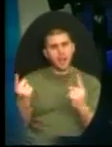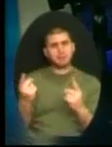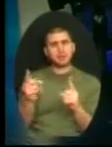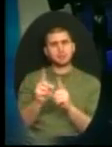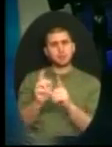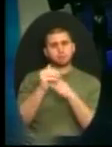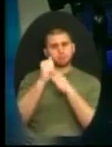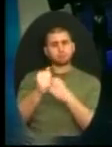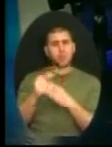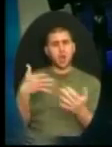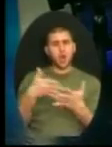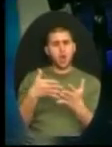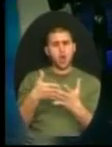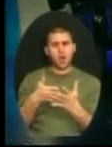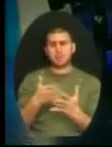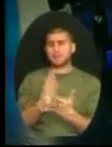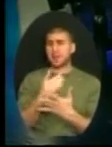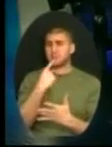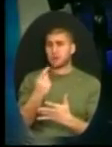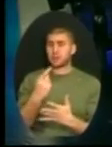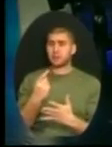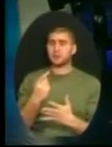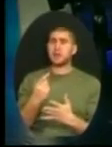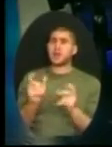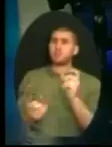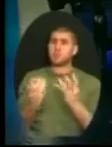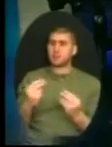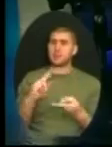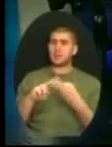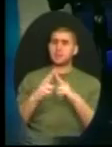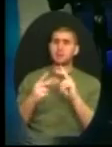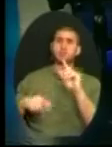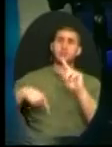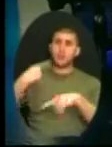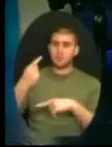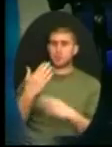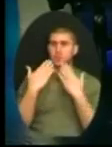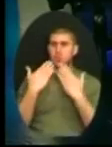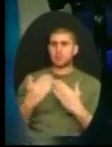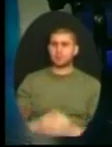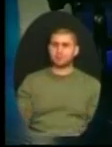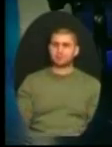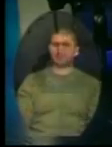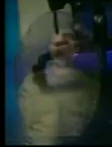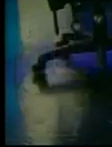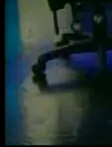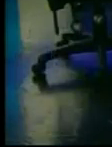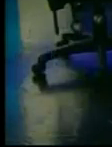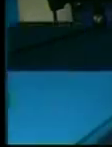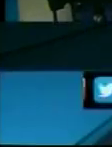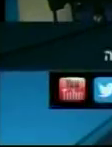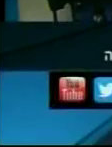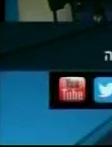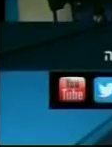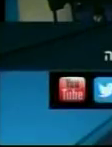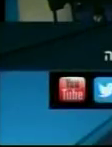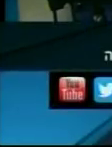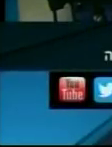להופיע כחוקרים, מה שקראתי טובי השחיינים. ניפגש בשבוע הבא. תודה רבה.